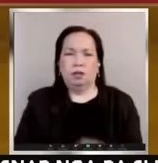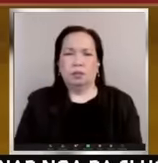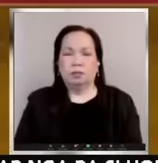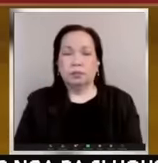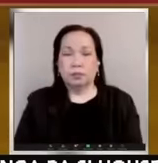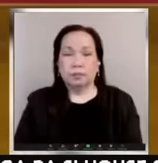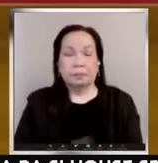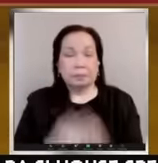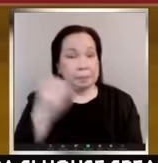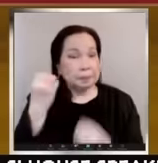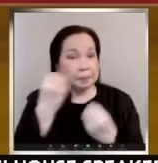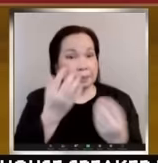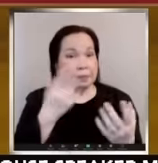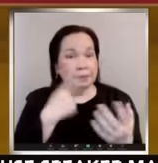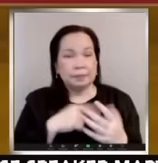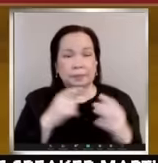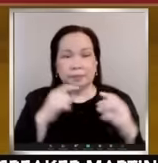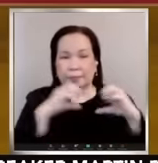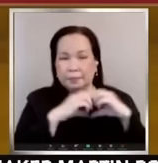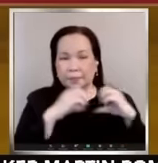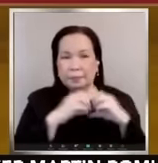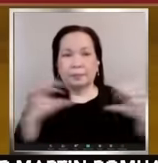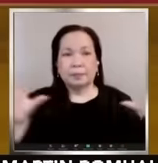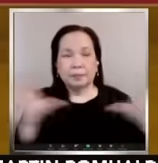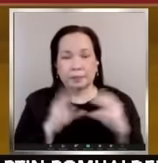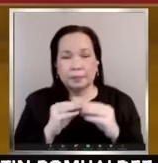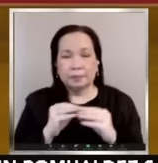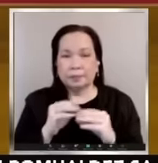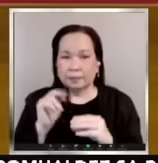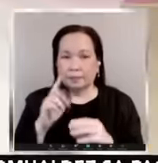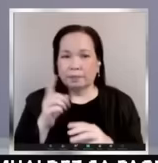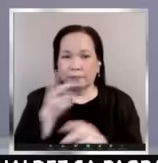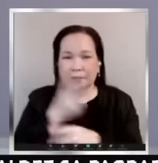GMA Integrated News, Ian Cruz sa Katutok, 24 oras.